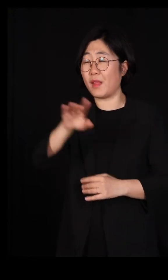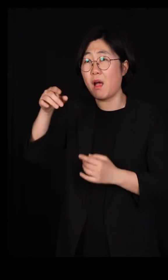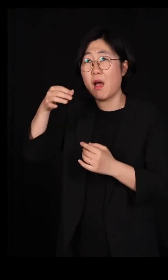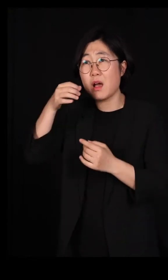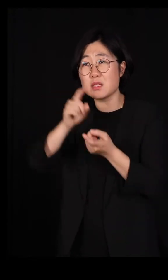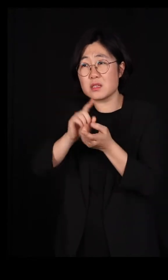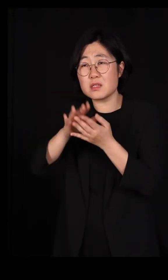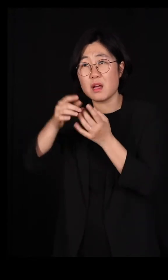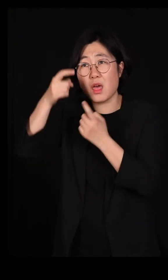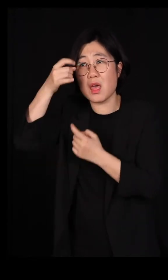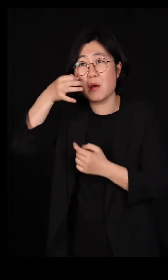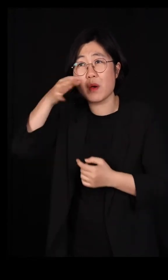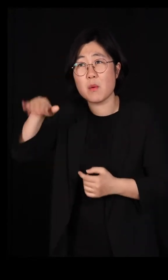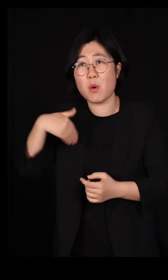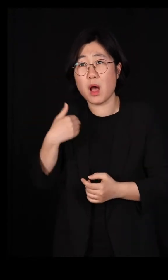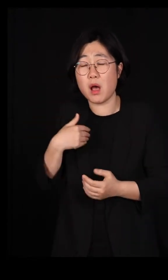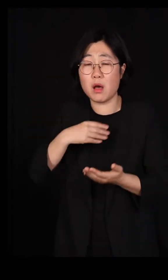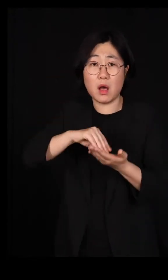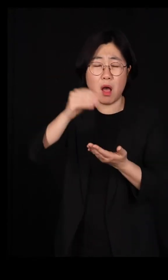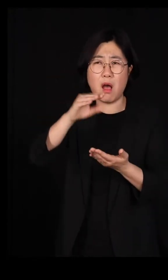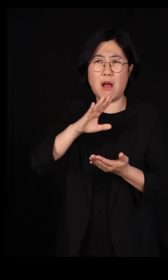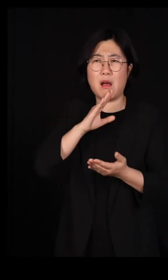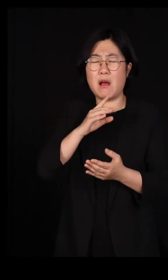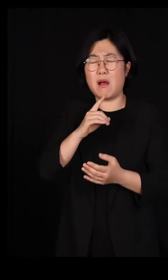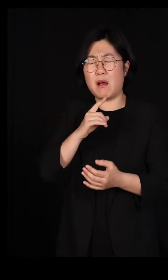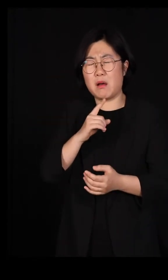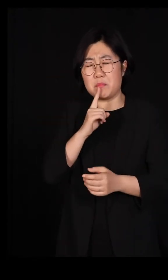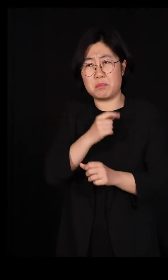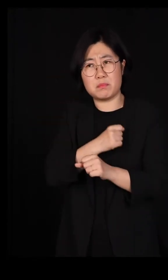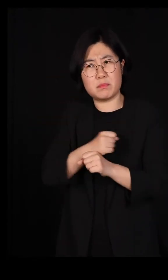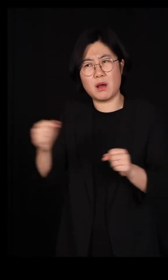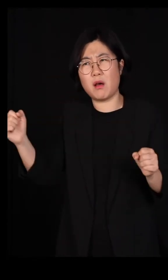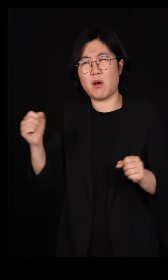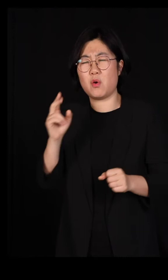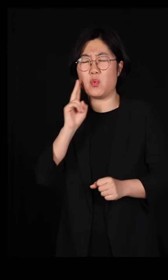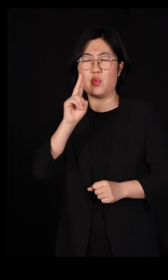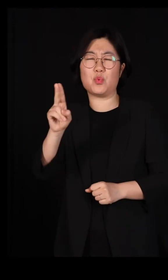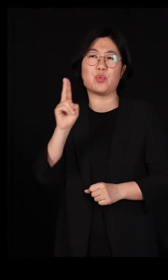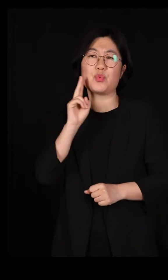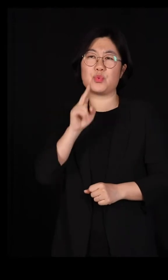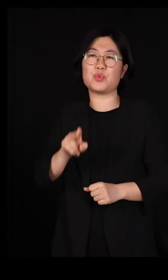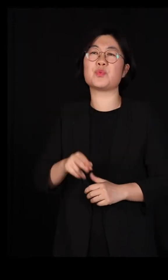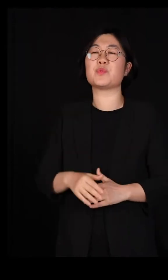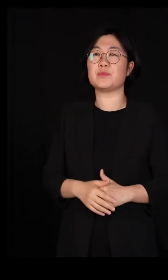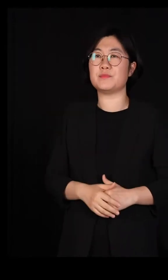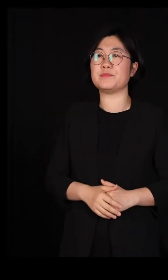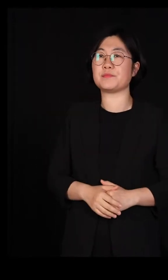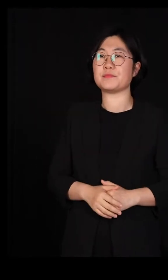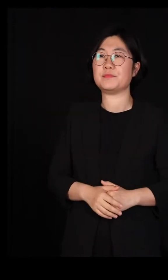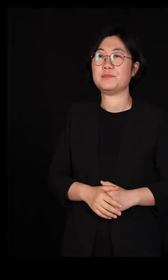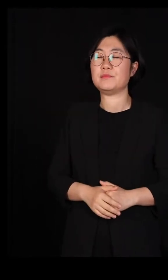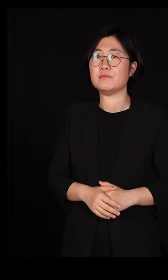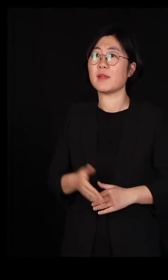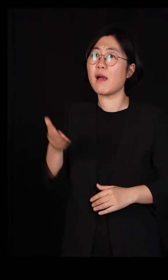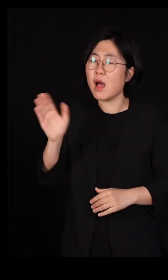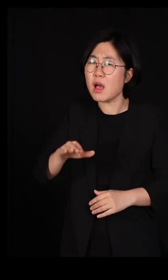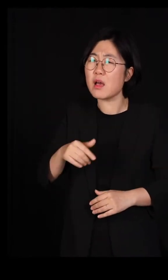다 알지 못하는 구석구석 정말 너무나도 비참하고 끔찍한 실상들이 많이 있습니다.